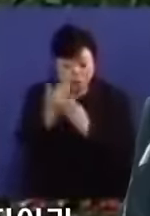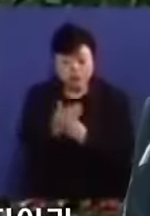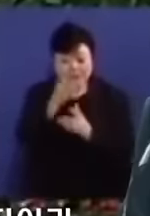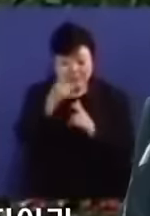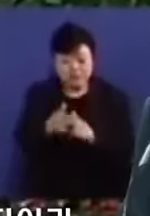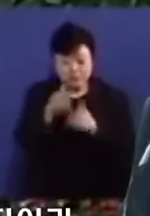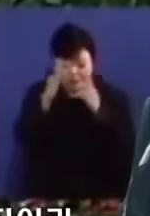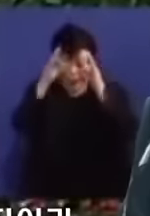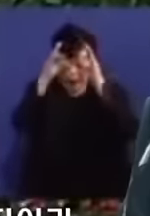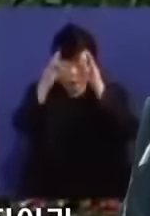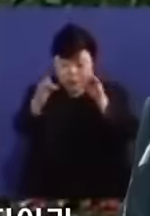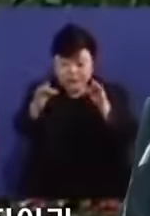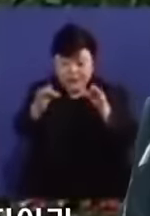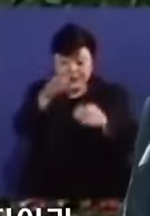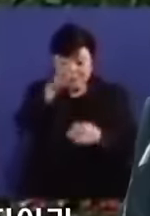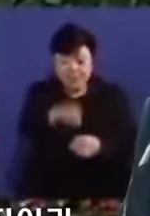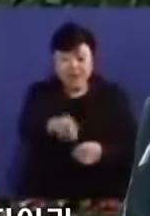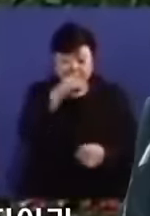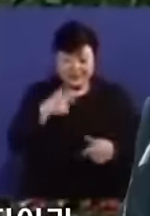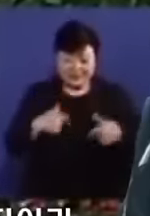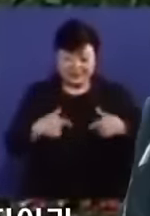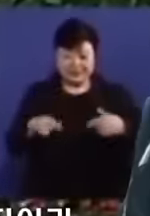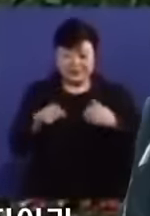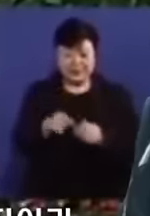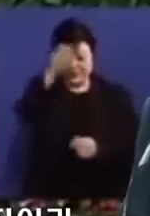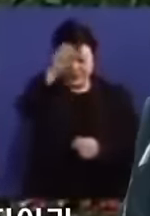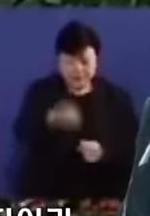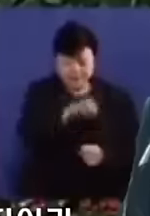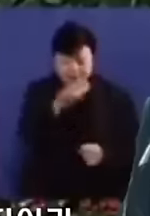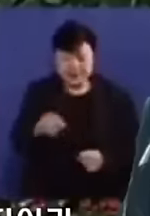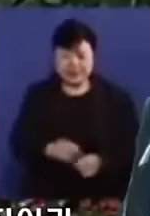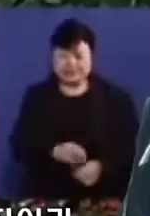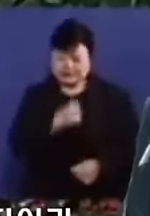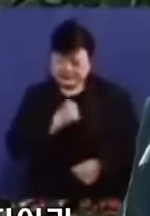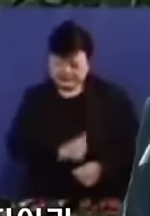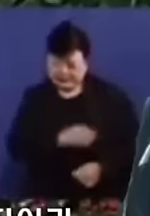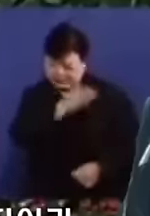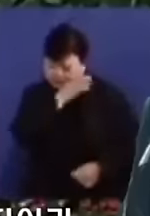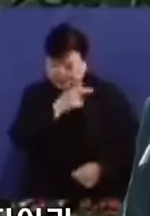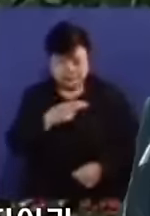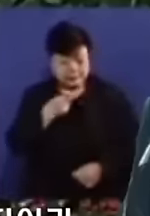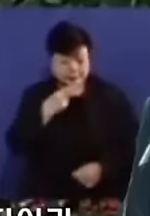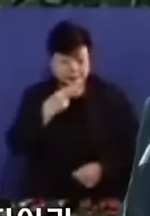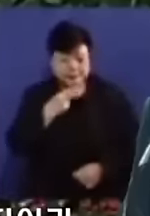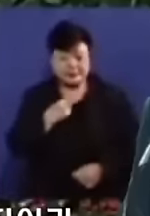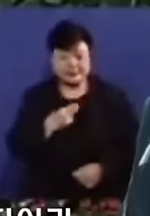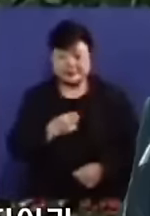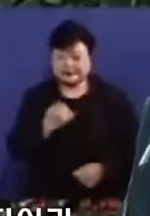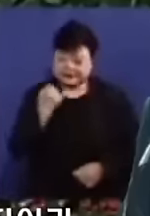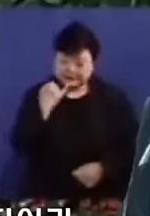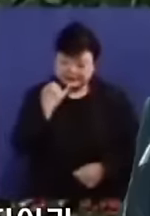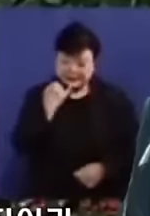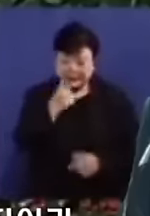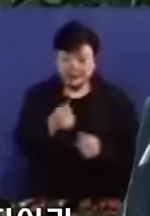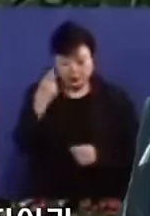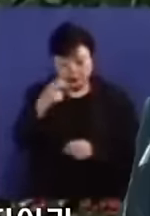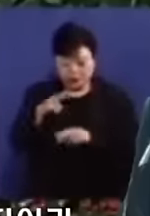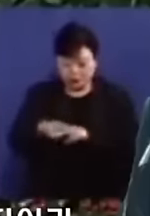바라보자. 그는 그 앞에 있는 기쁨을 위하여 십자가를 참으사 부끄러움을 개의치 아니하시더니 하나님 보좌 우편에